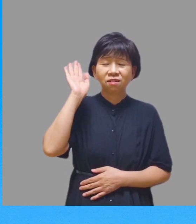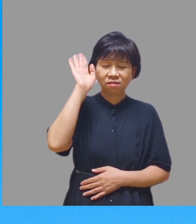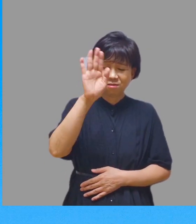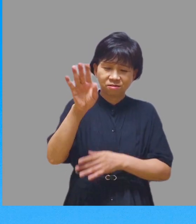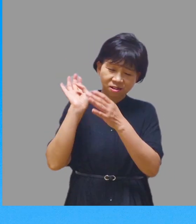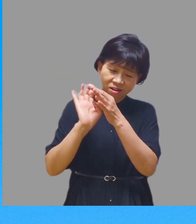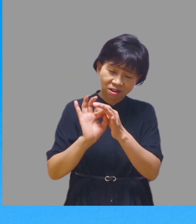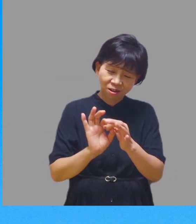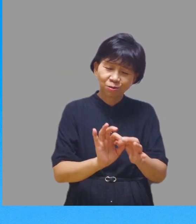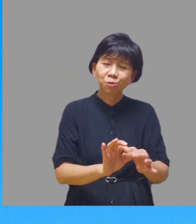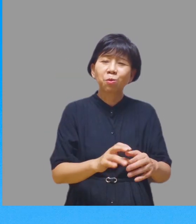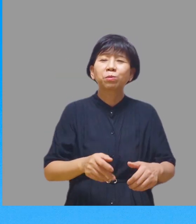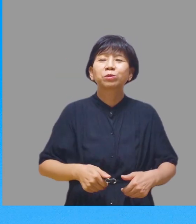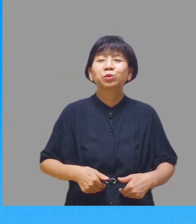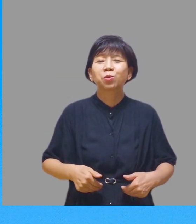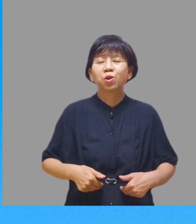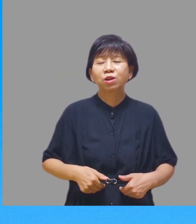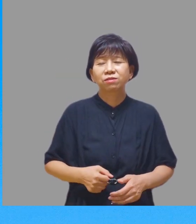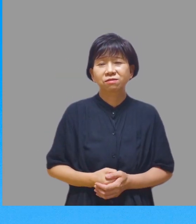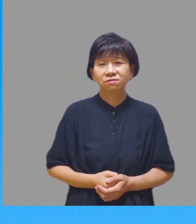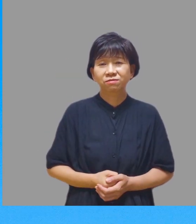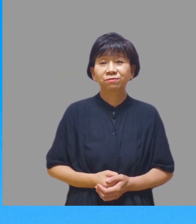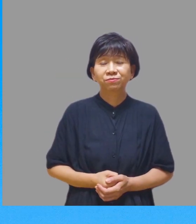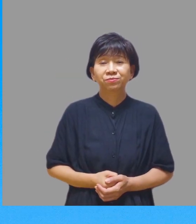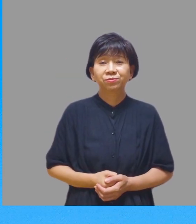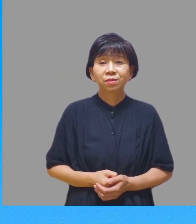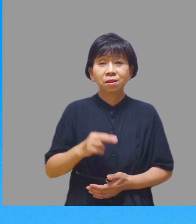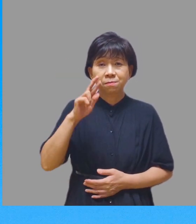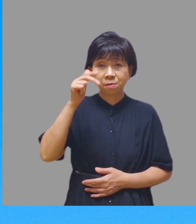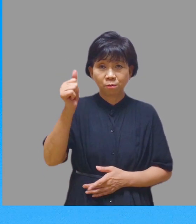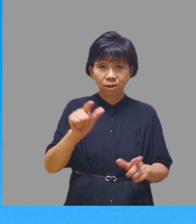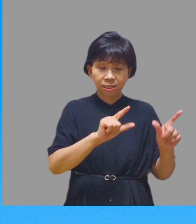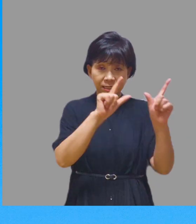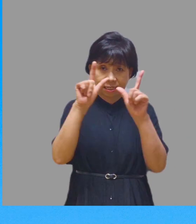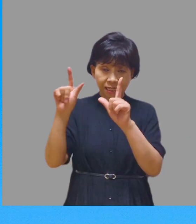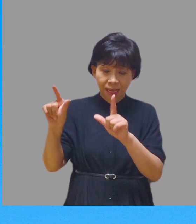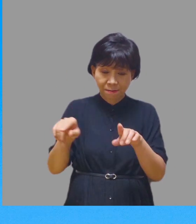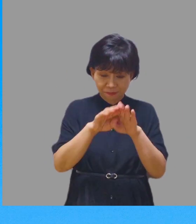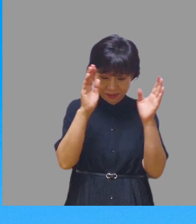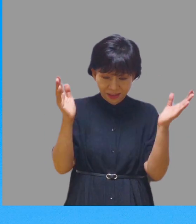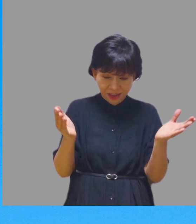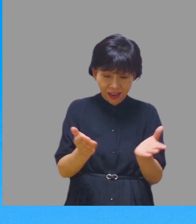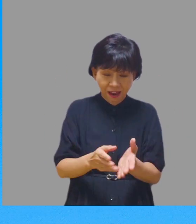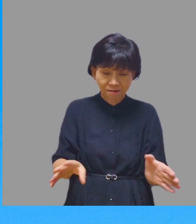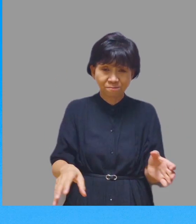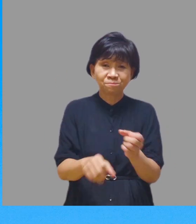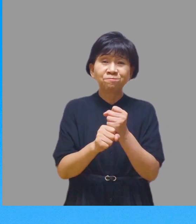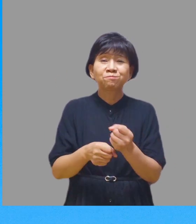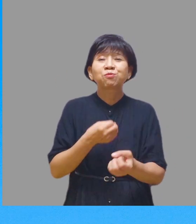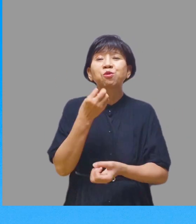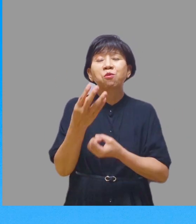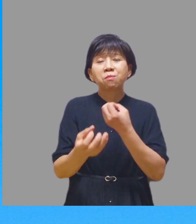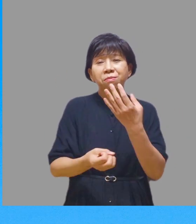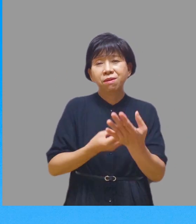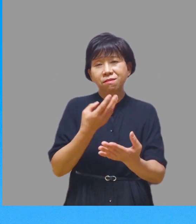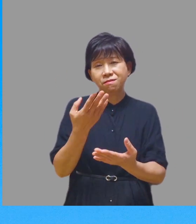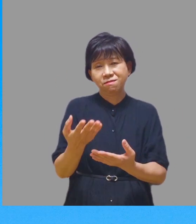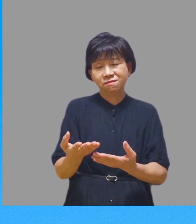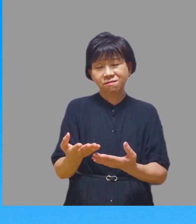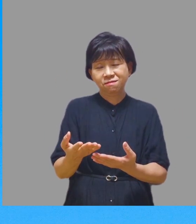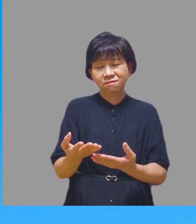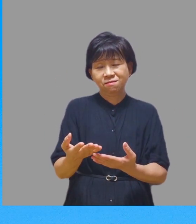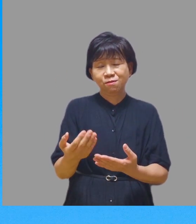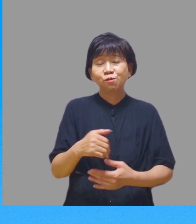있다고 고백합니다. 여러분, 이것은요, 바울의 삶 전체를 압축하는 고백이자 우리에게